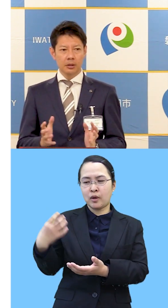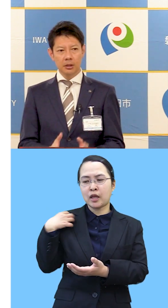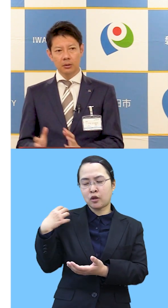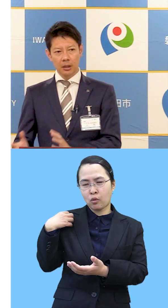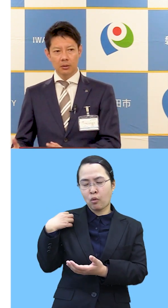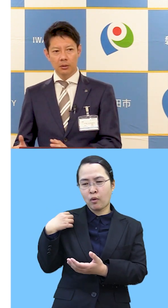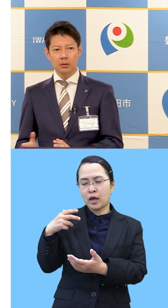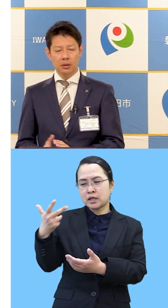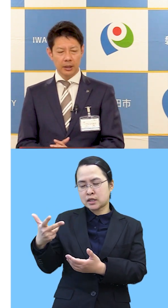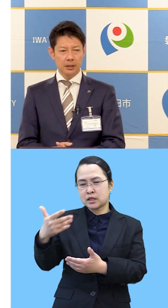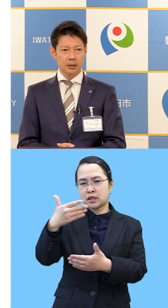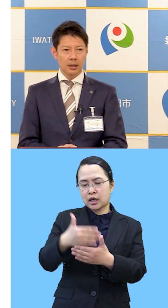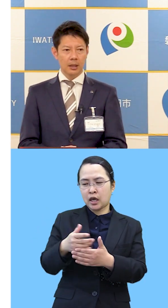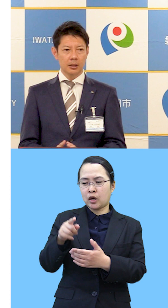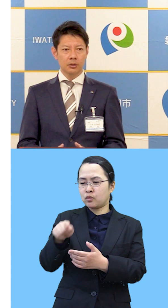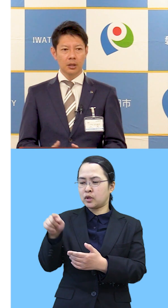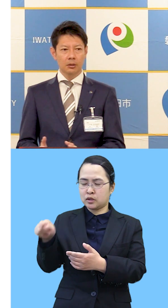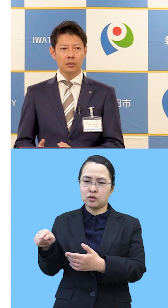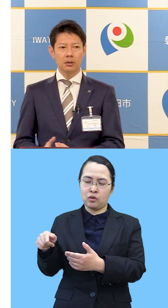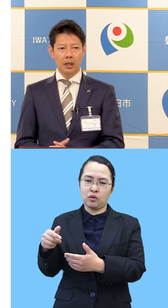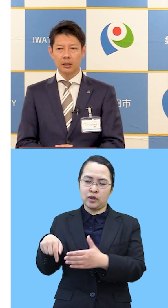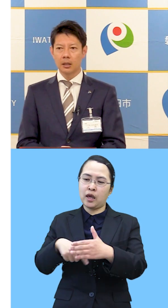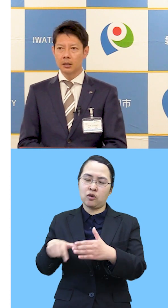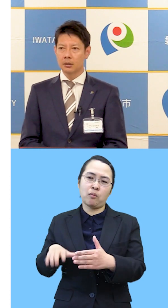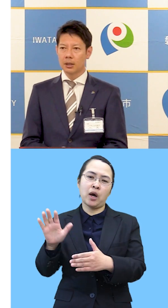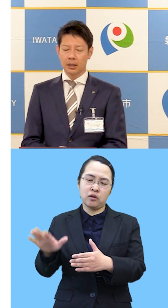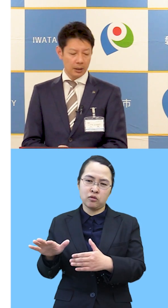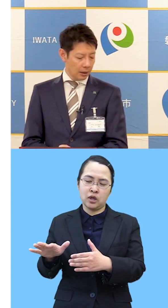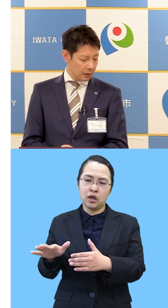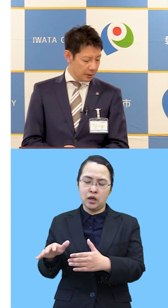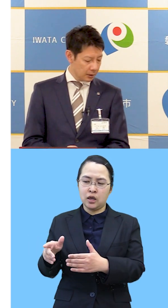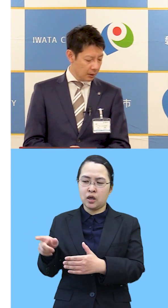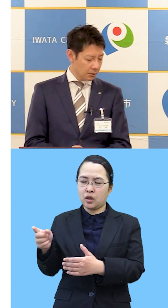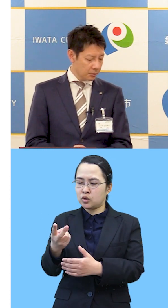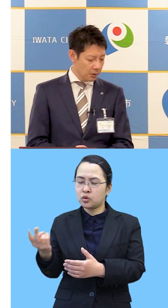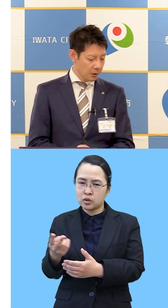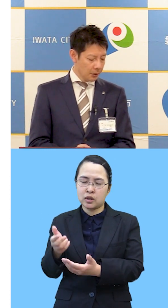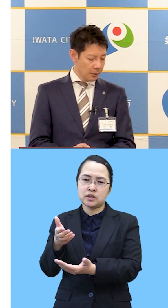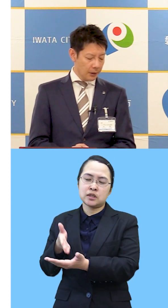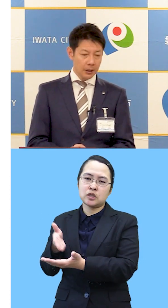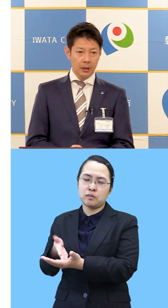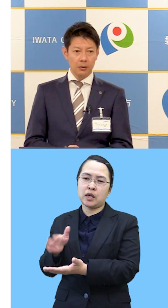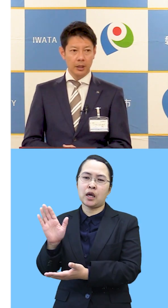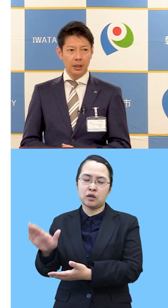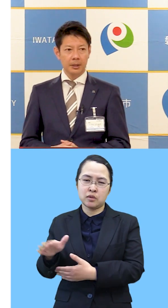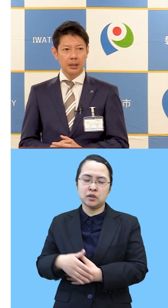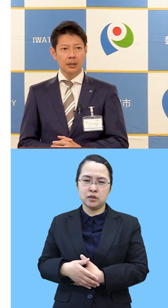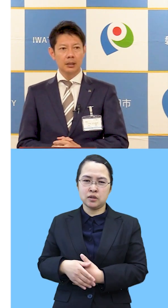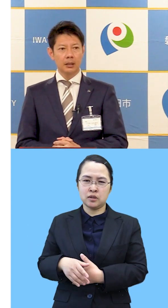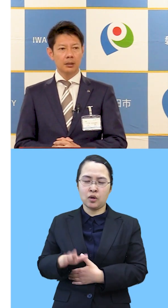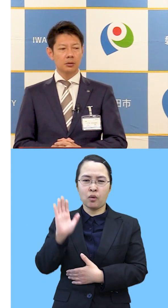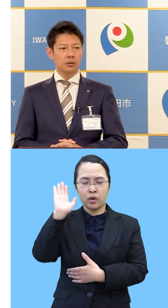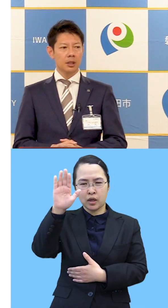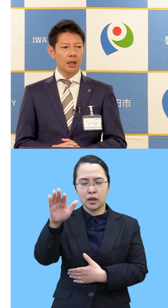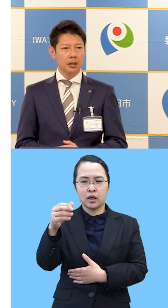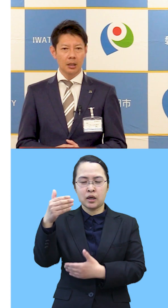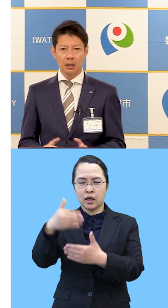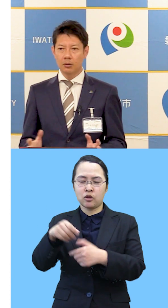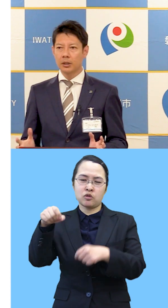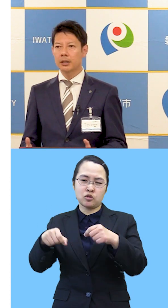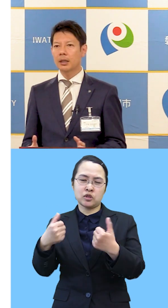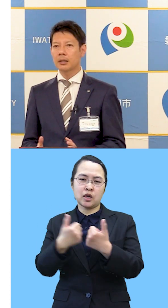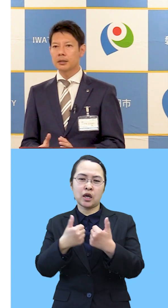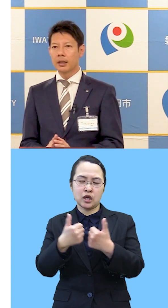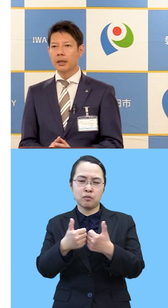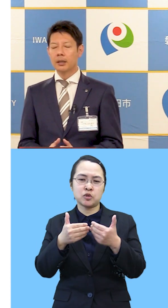ても市と県と両方の話ですから、市と県と両方で入っていくわけでありますけれども、これからまた県と調整会議な